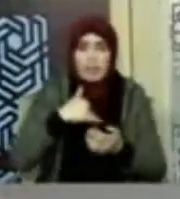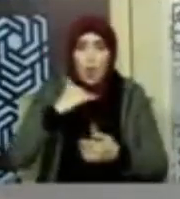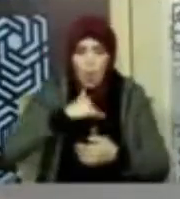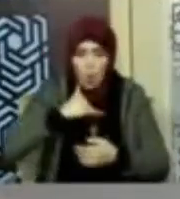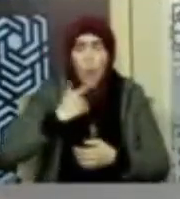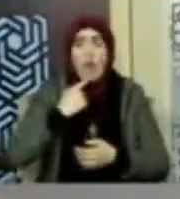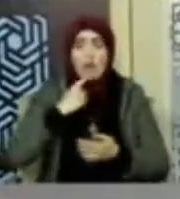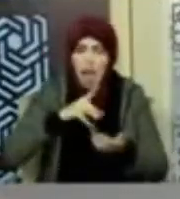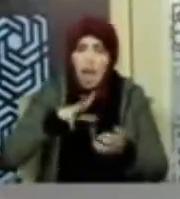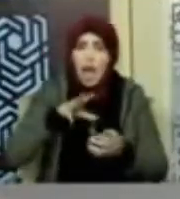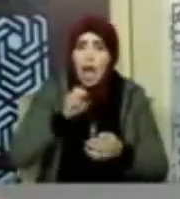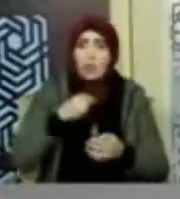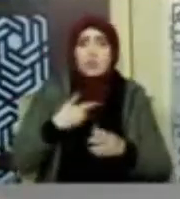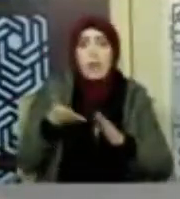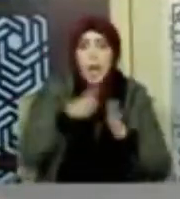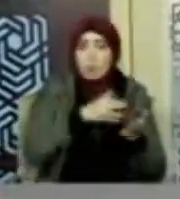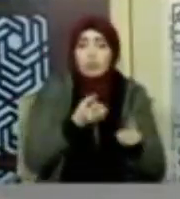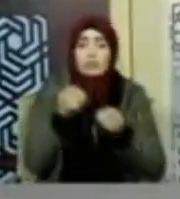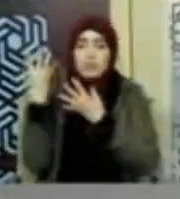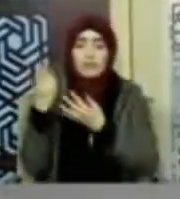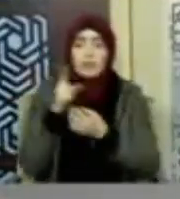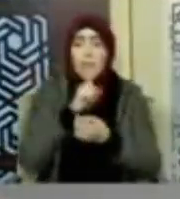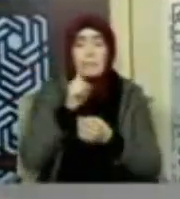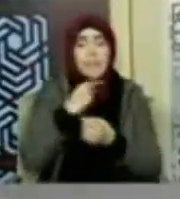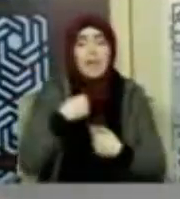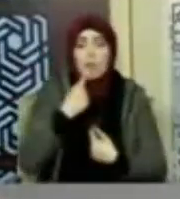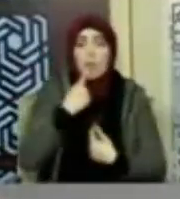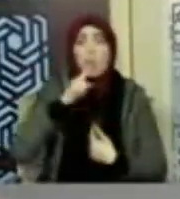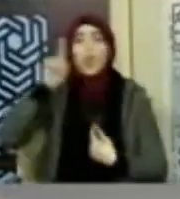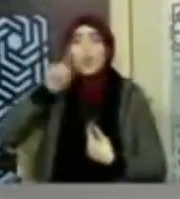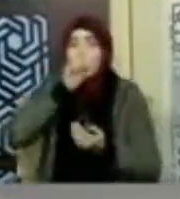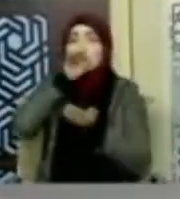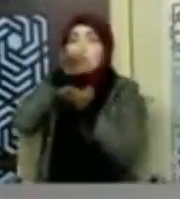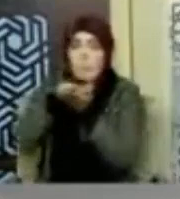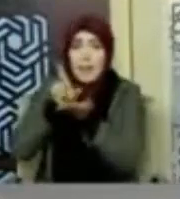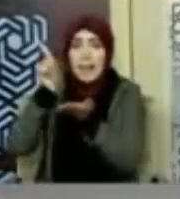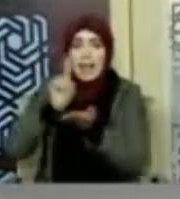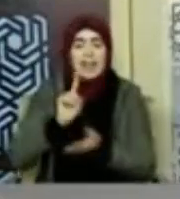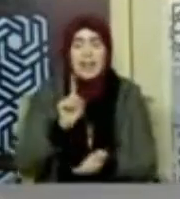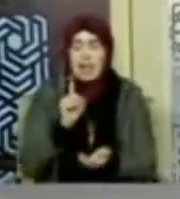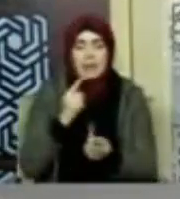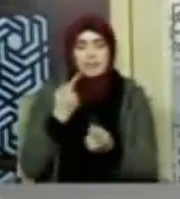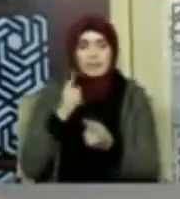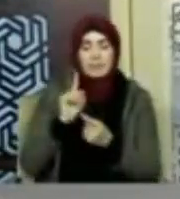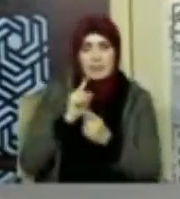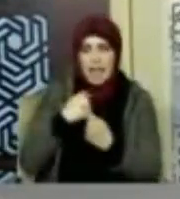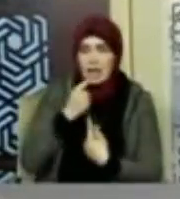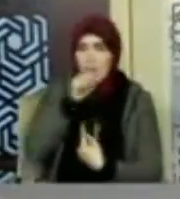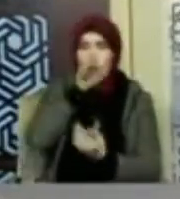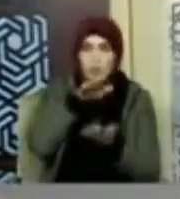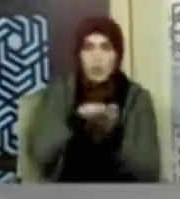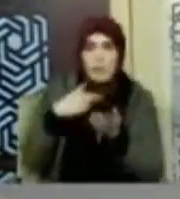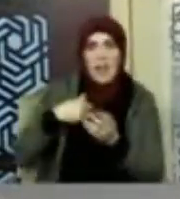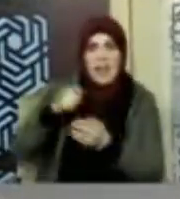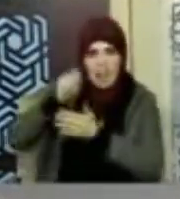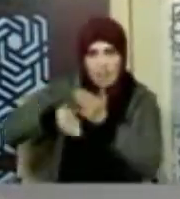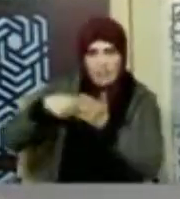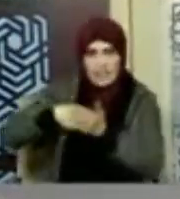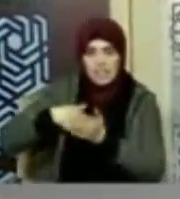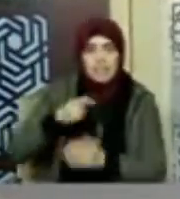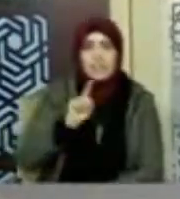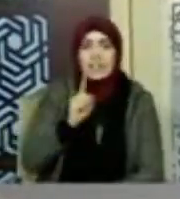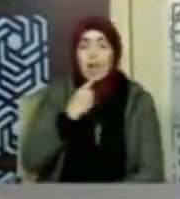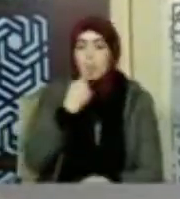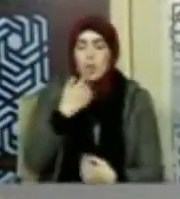وإنما يعبر عن صدق عزيمته. قال له لا تأتل على الله، هذا سيدنا عمر. فقال له